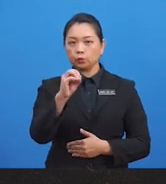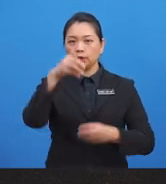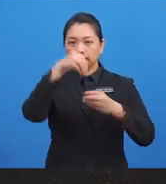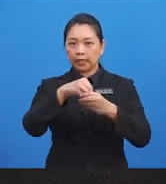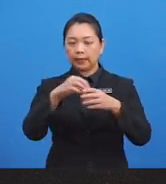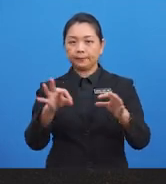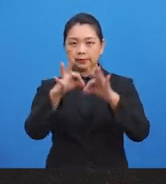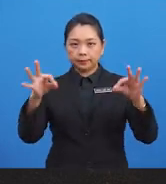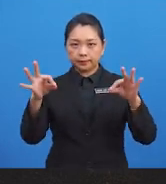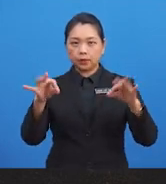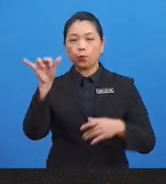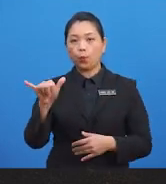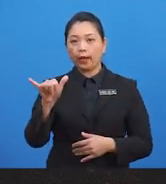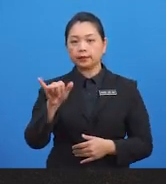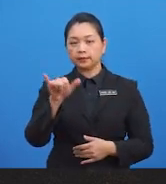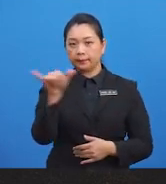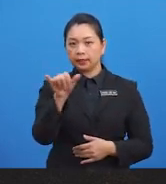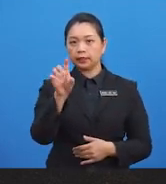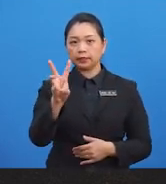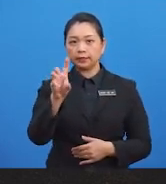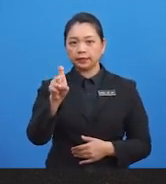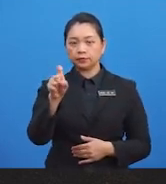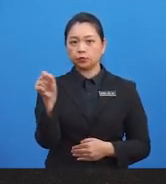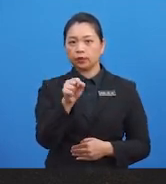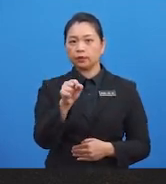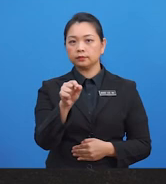6X tolak X kuasa 2.